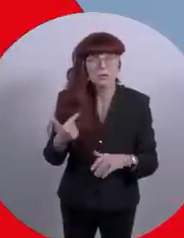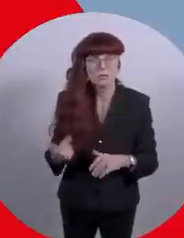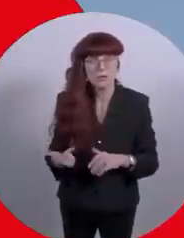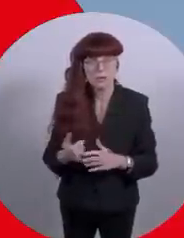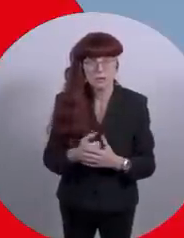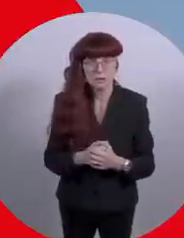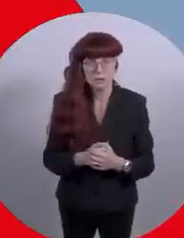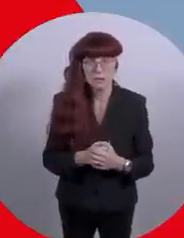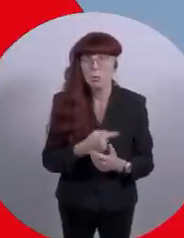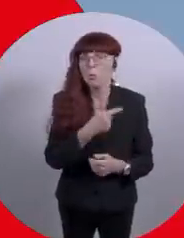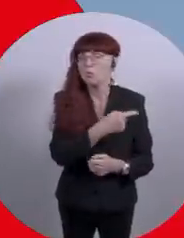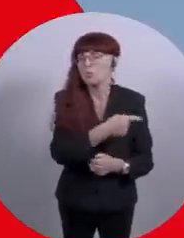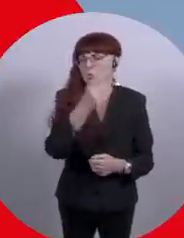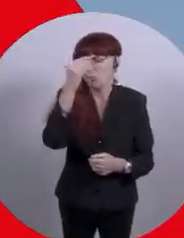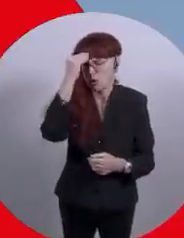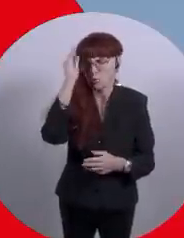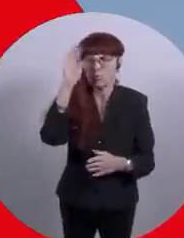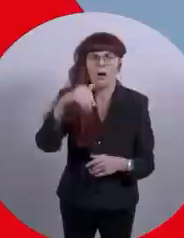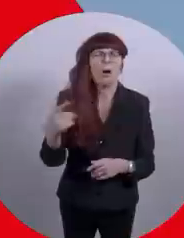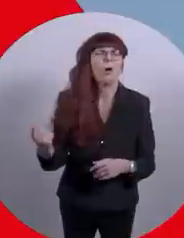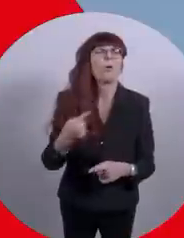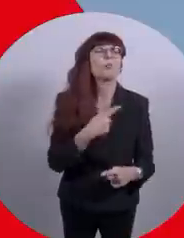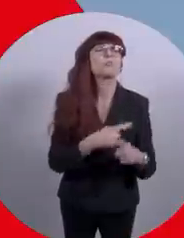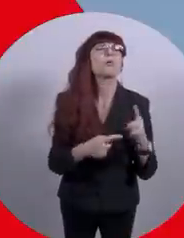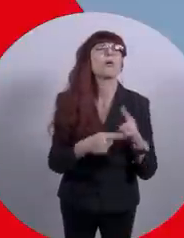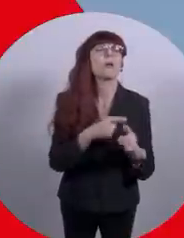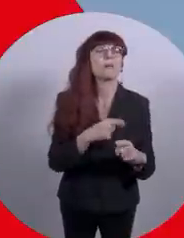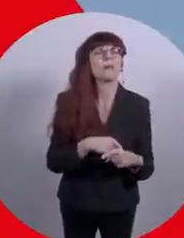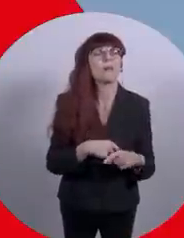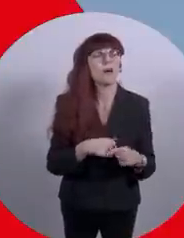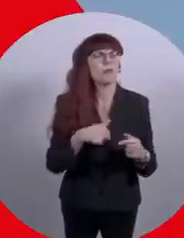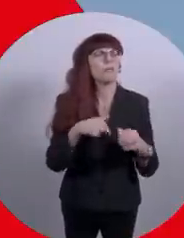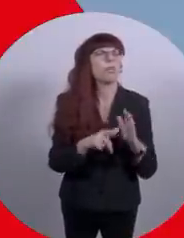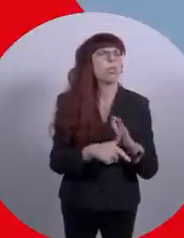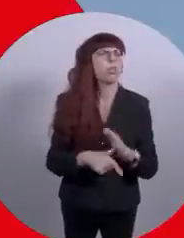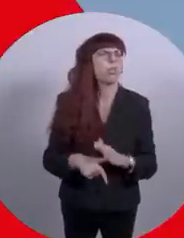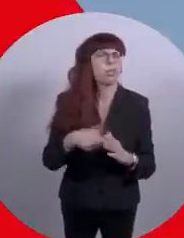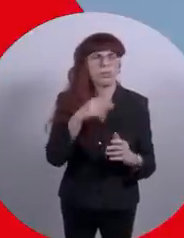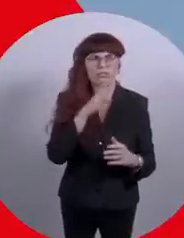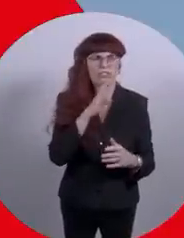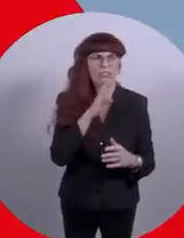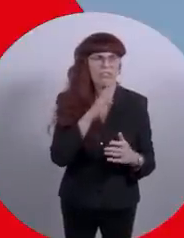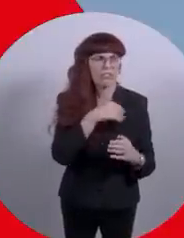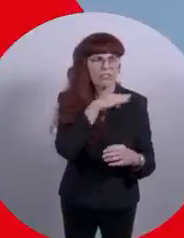höchstwahrscheinlich sicherlich gedacht ja da kommt jetzt wieder Politiker der erzählt uns in der Geschichte